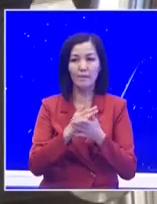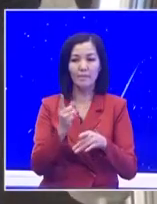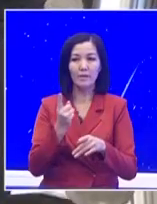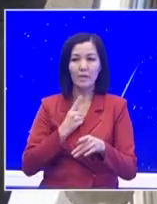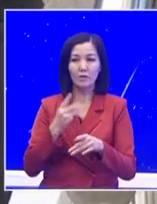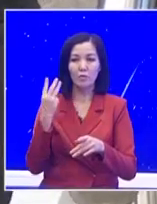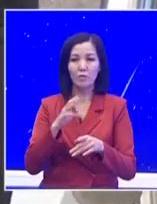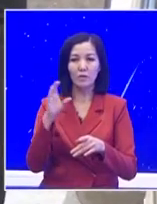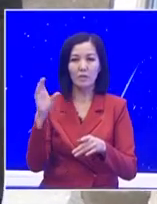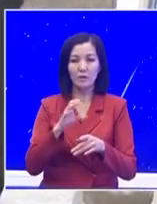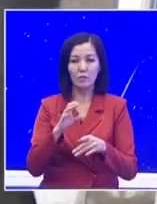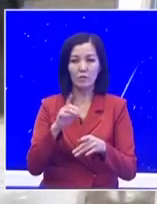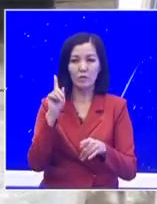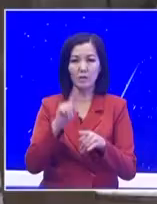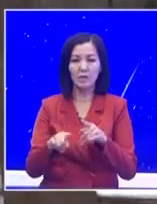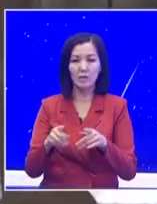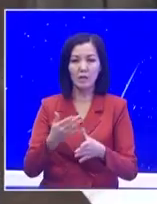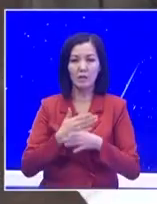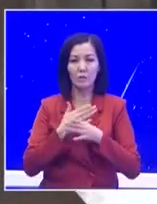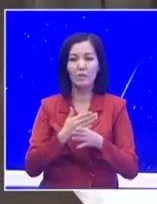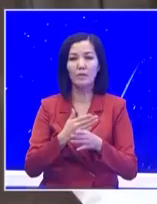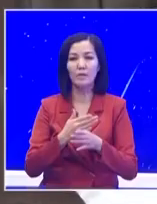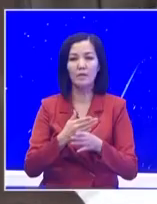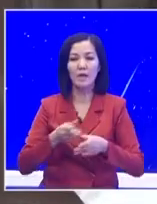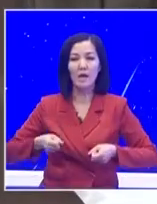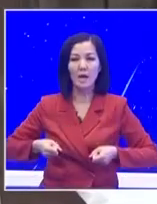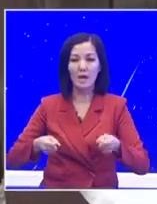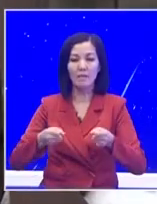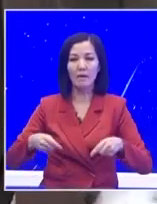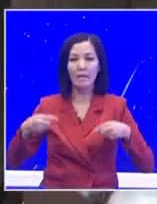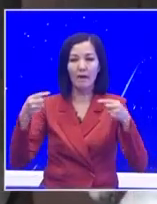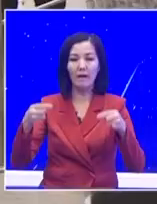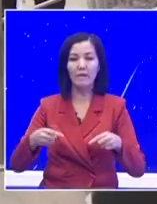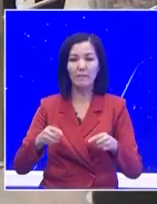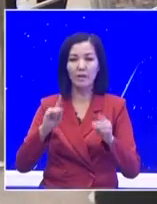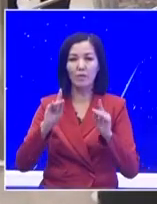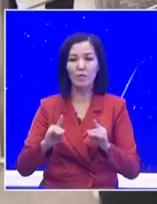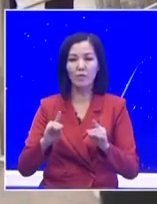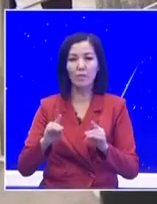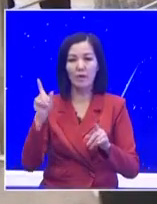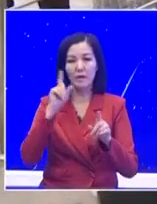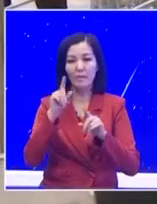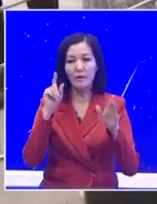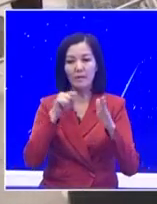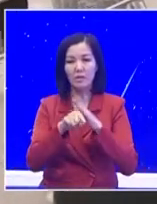30 секунд ішінде көмекке келді. Арбадағы азаматтарды арнайы көтеру құрылғысына отырғызып, ғимаратқа кіргізді.